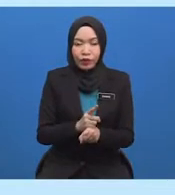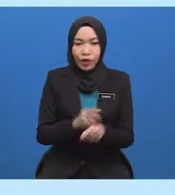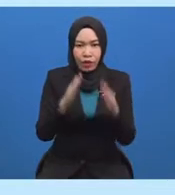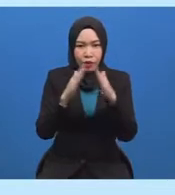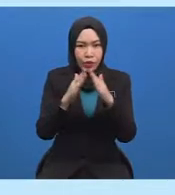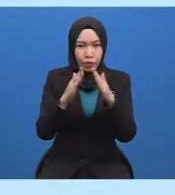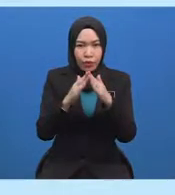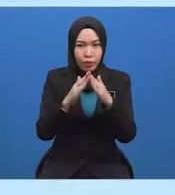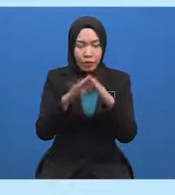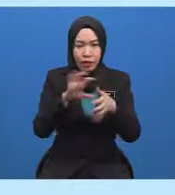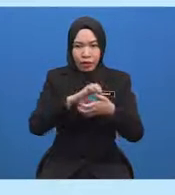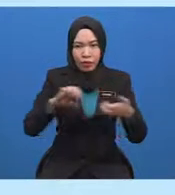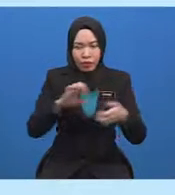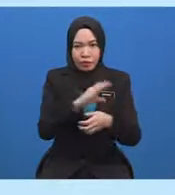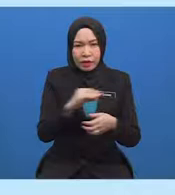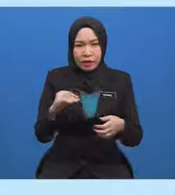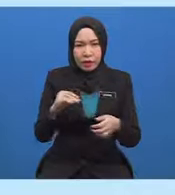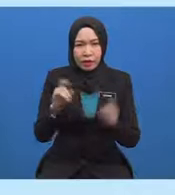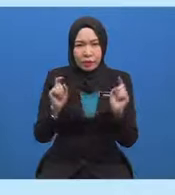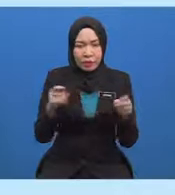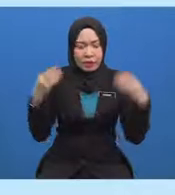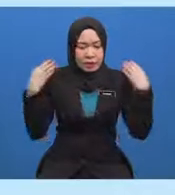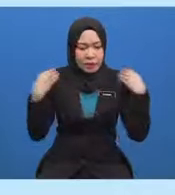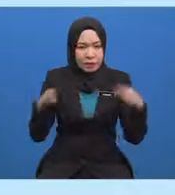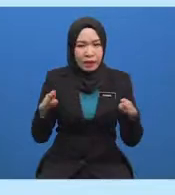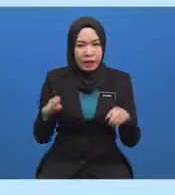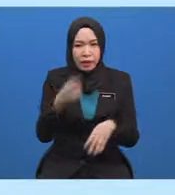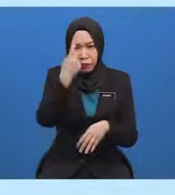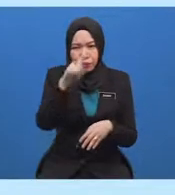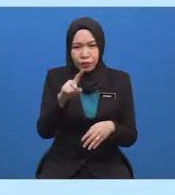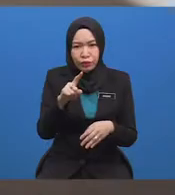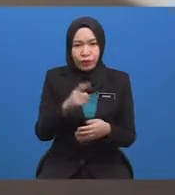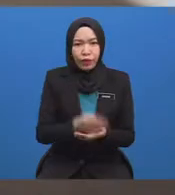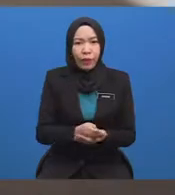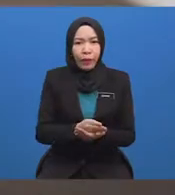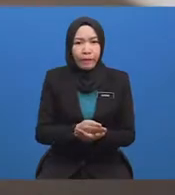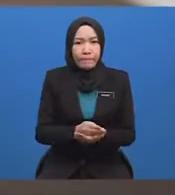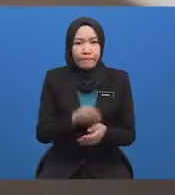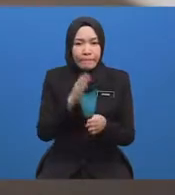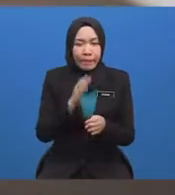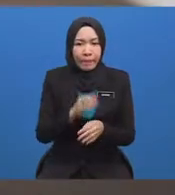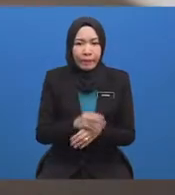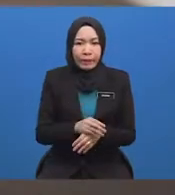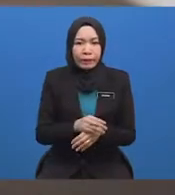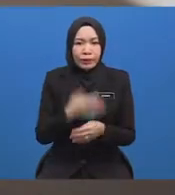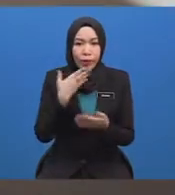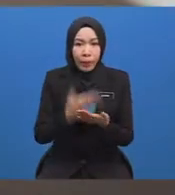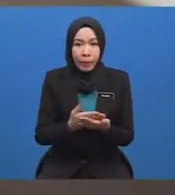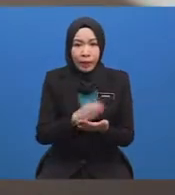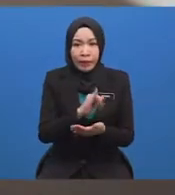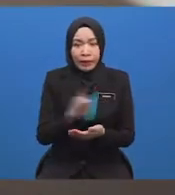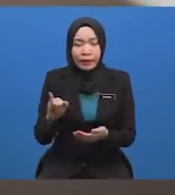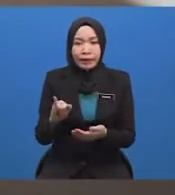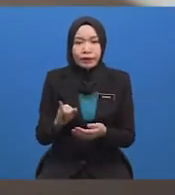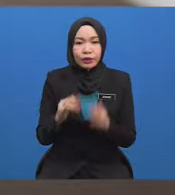akan memerlukan cost tambahan untuk dibaiki pelbagai kegiatan ekonomi di